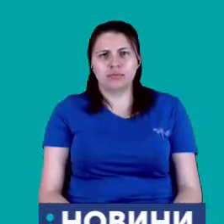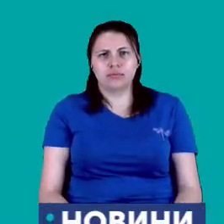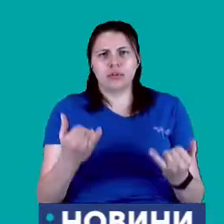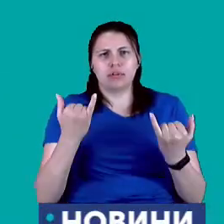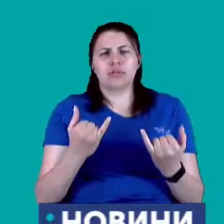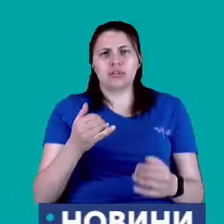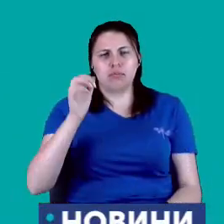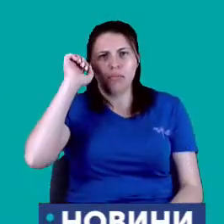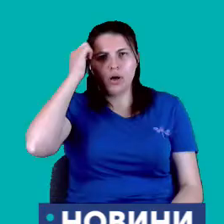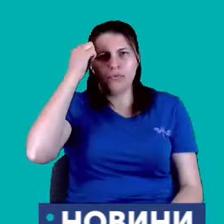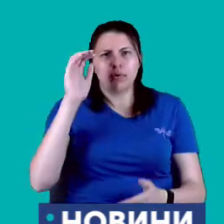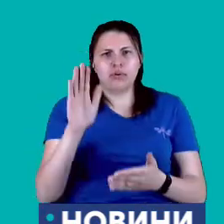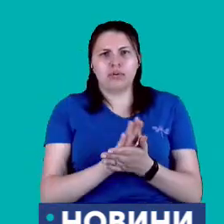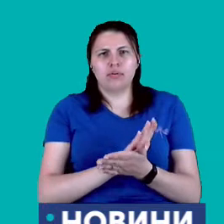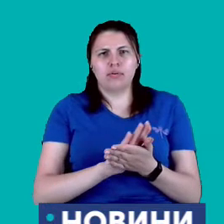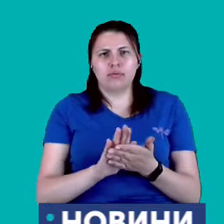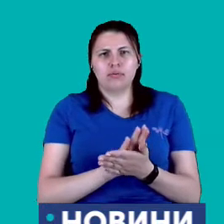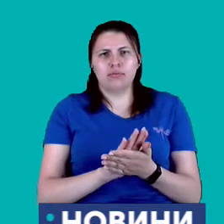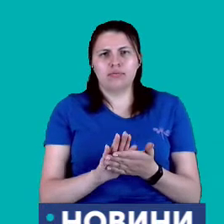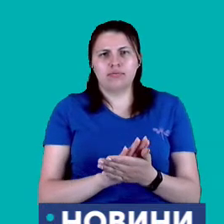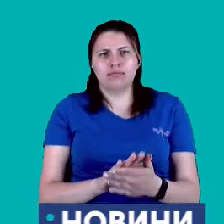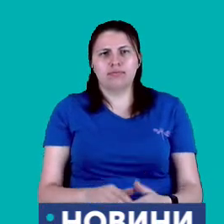причетних розшукують.